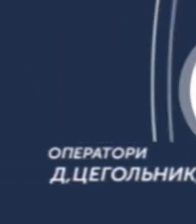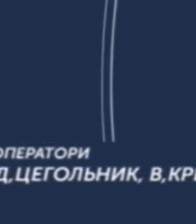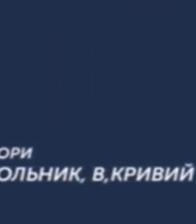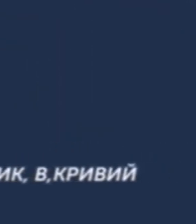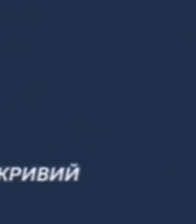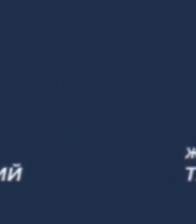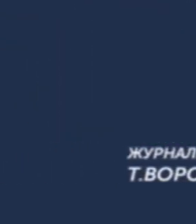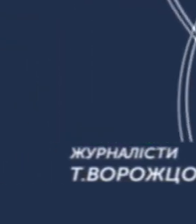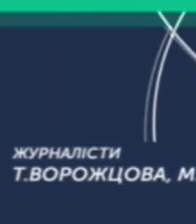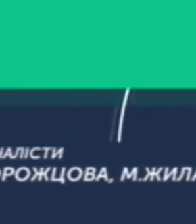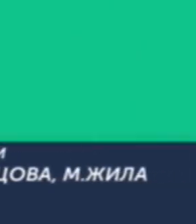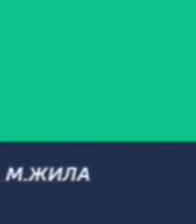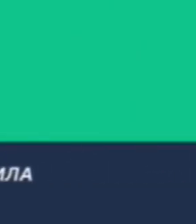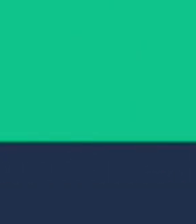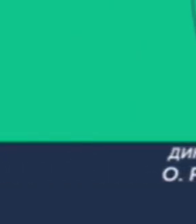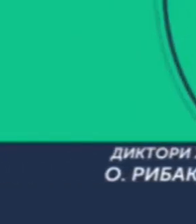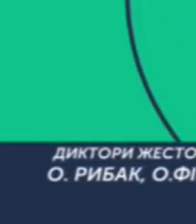Субтитрувальниця Оля Шор